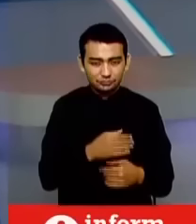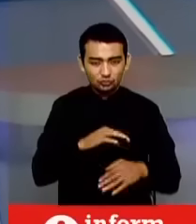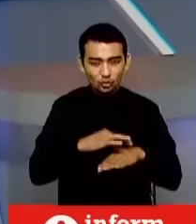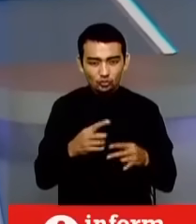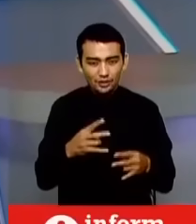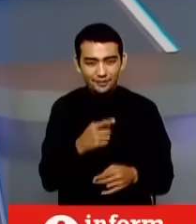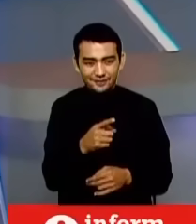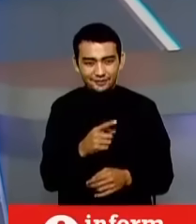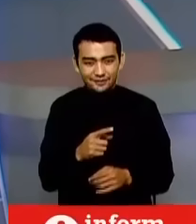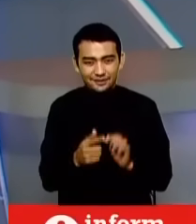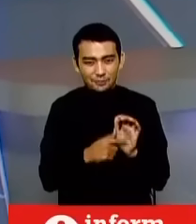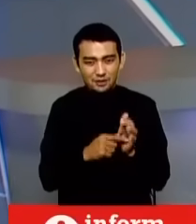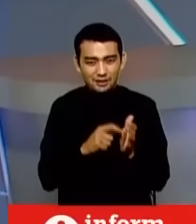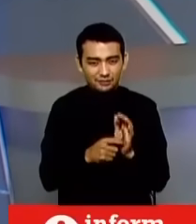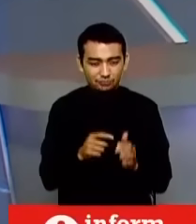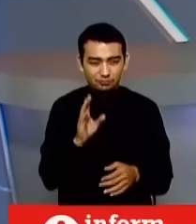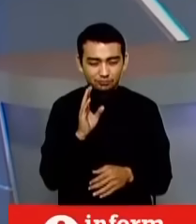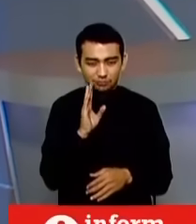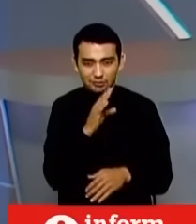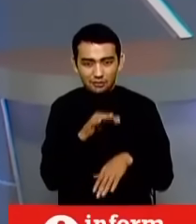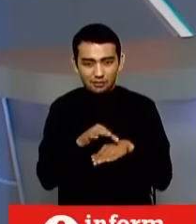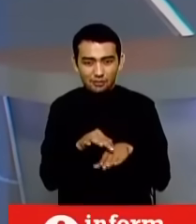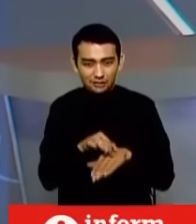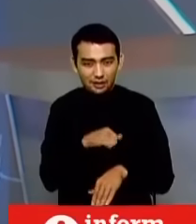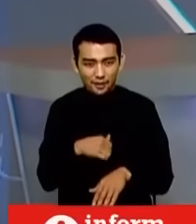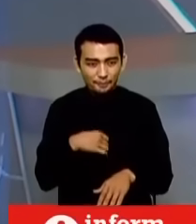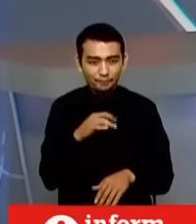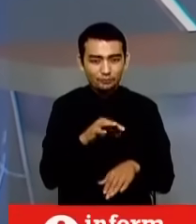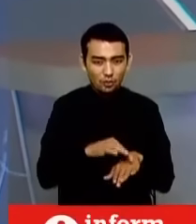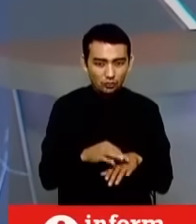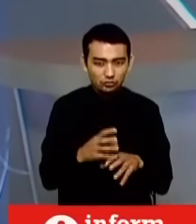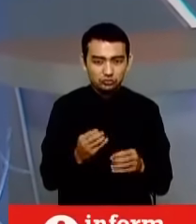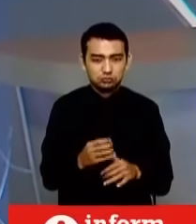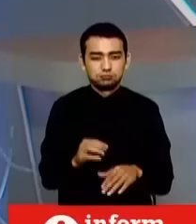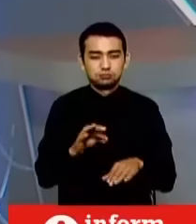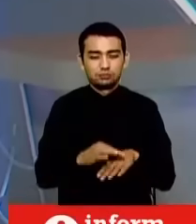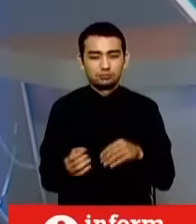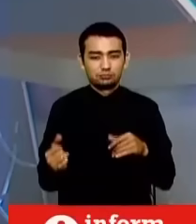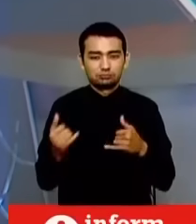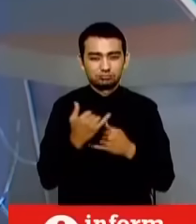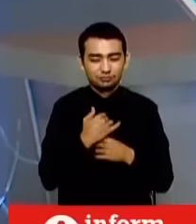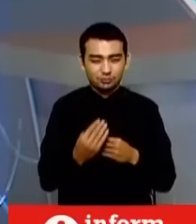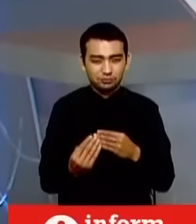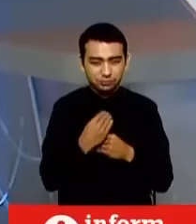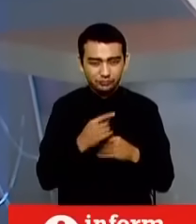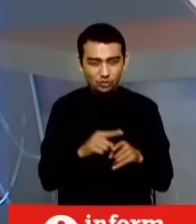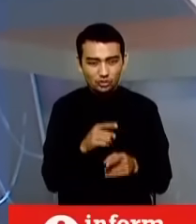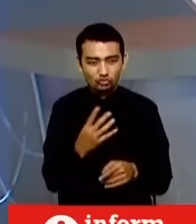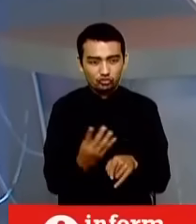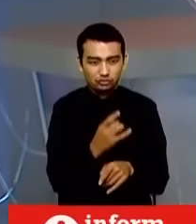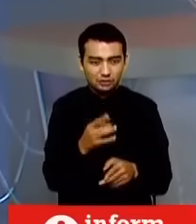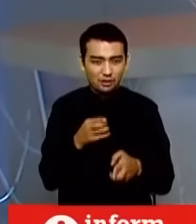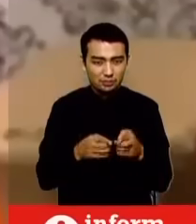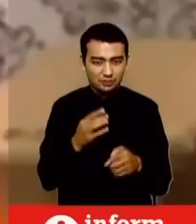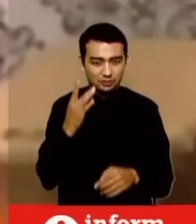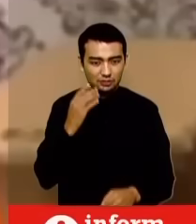көшкен қызын ауруханаға тасумен жүрген ана жасөспірім ауруына ауру қосқанын айтады. Қазір Лейлаға 4-ші рет ота жасалғалы жатыр екен.